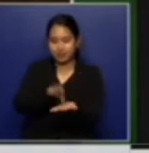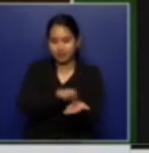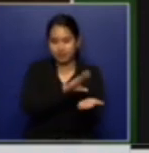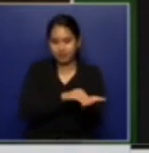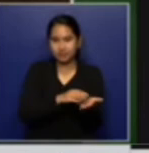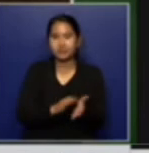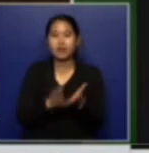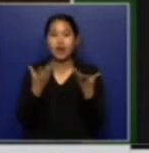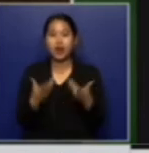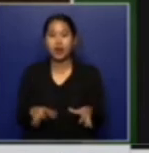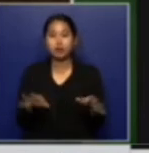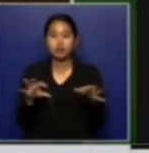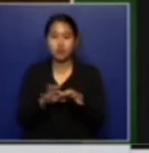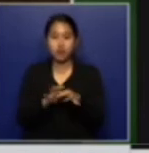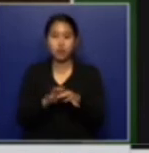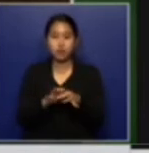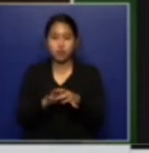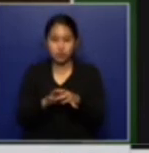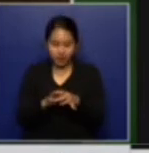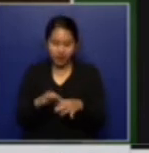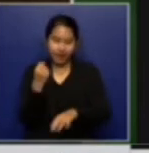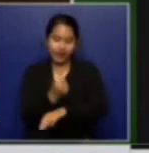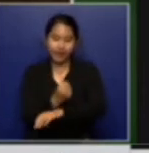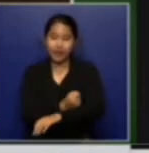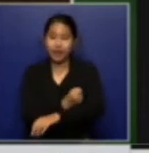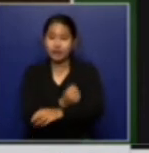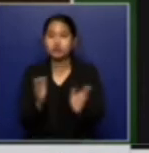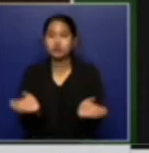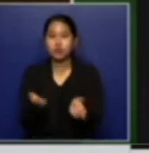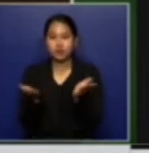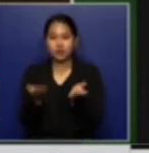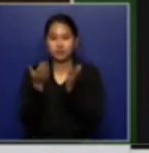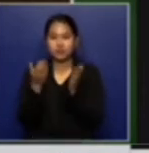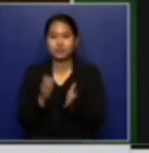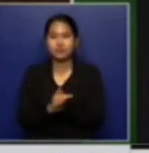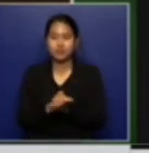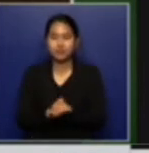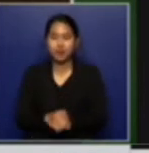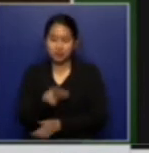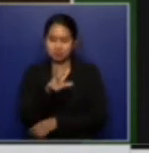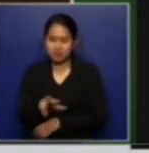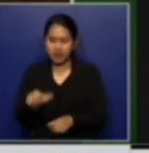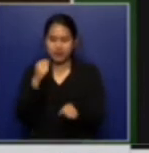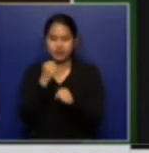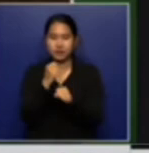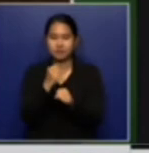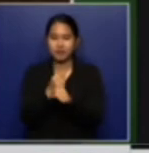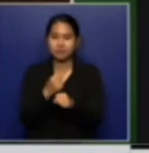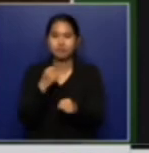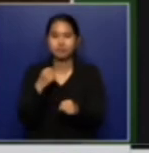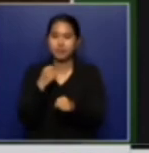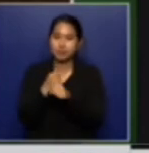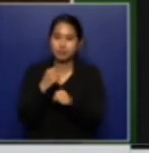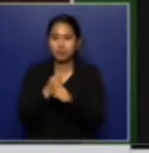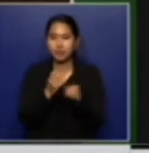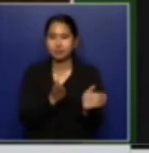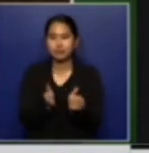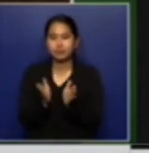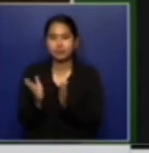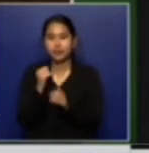ยการส่งเสริมภาคแรงงานพรรคเพื่อไทยเคยดำเนินกิจกรรมตรงนี้มาท